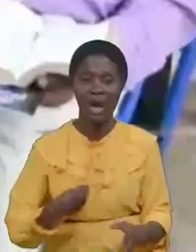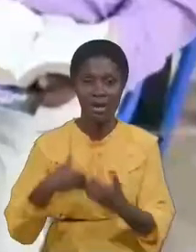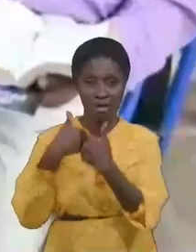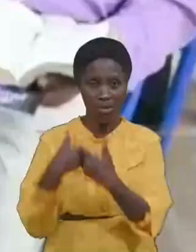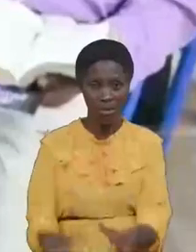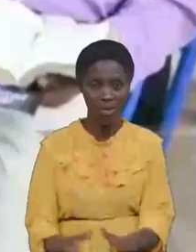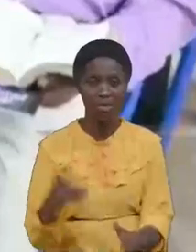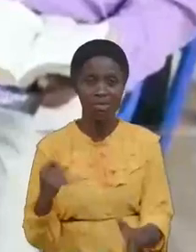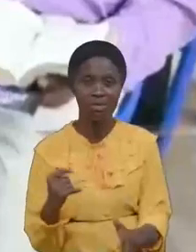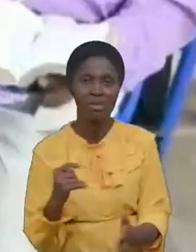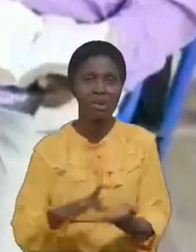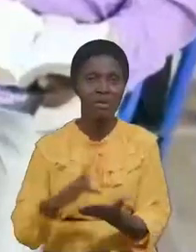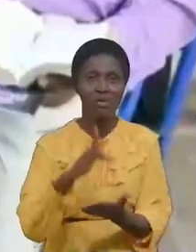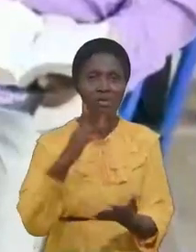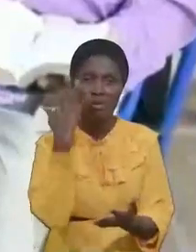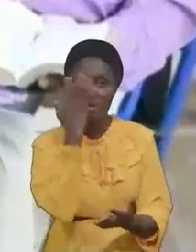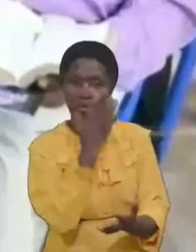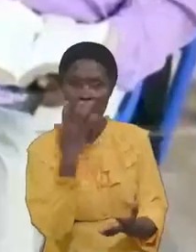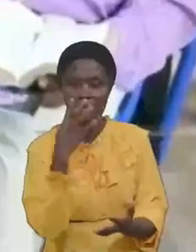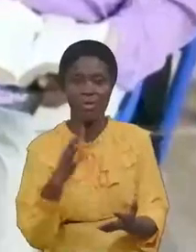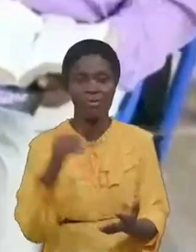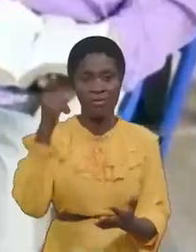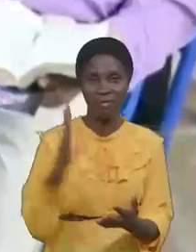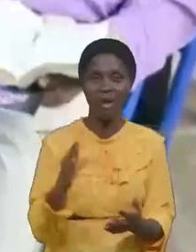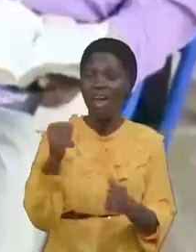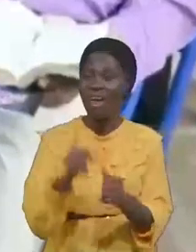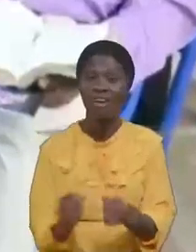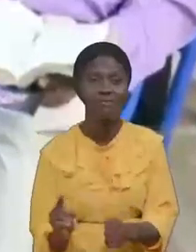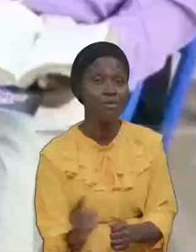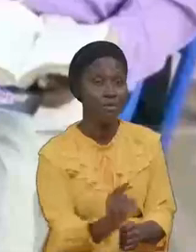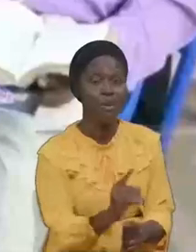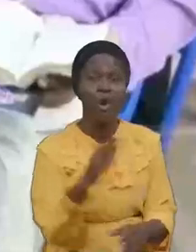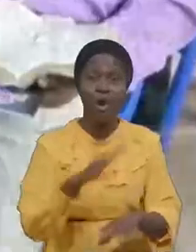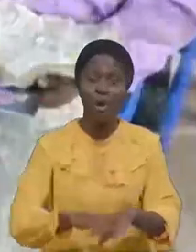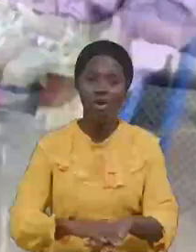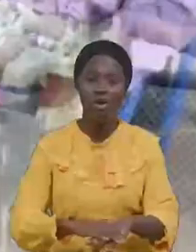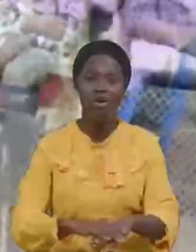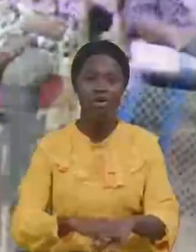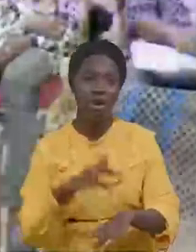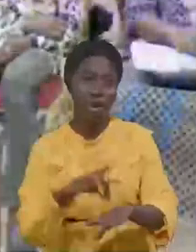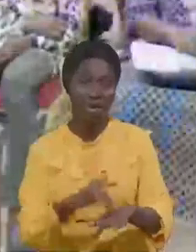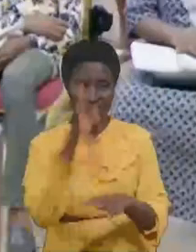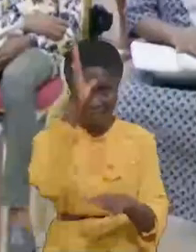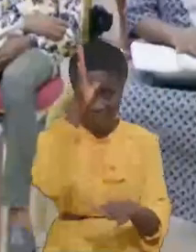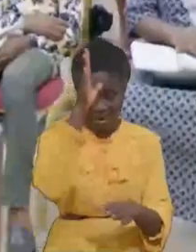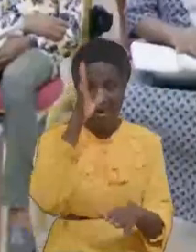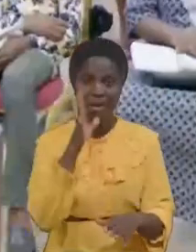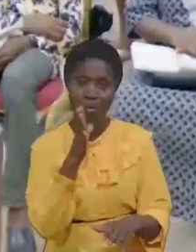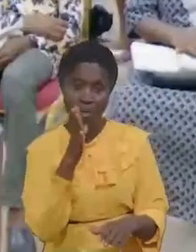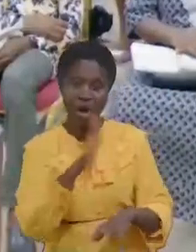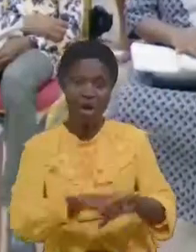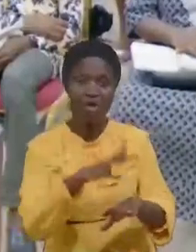Dieu. Tout le monde sur terre, tout père et toute mère sur terre,